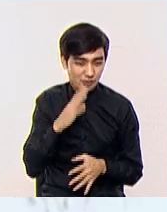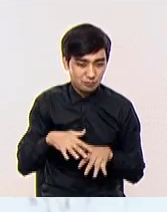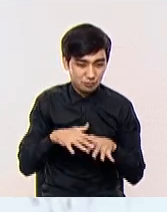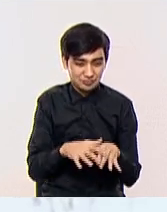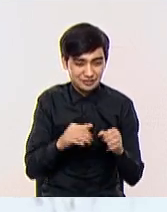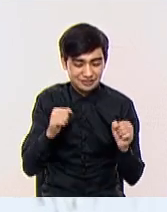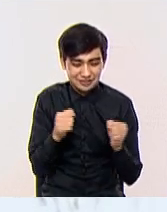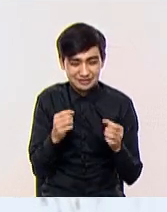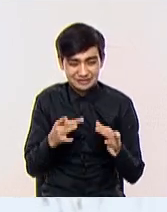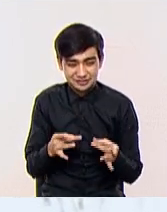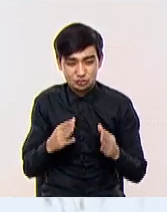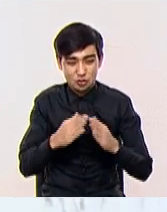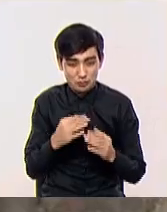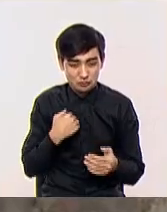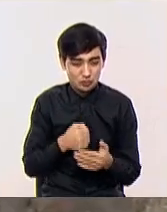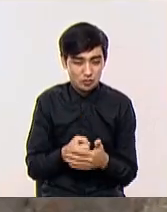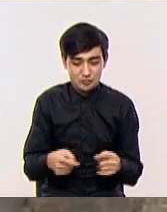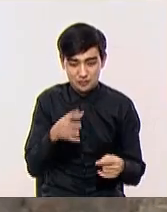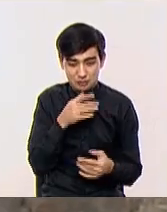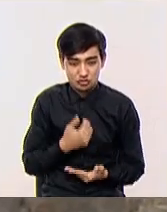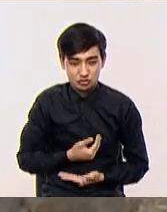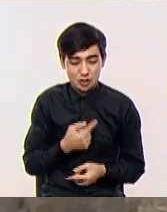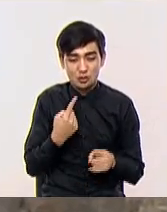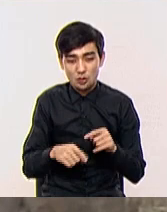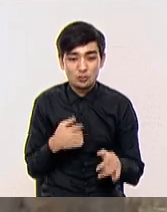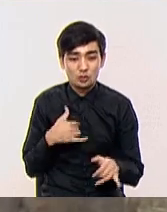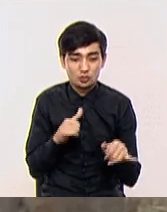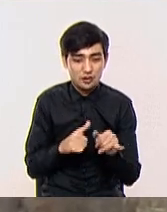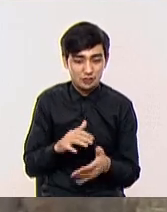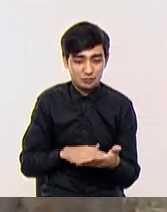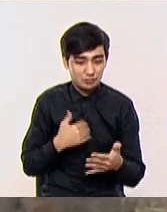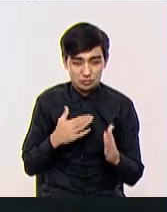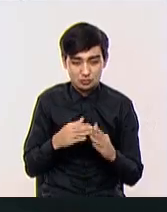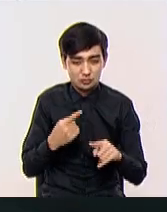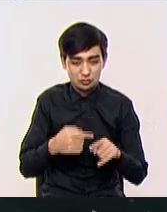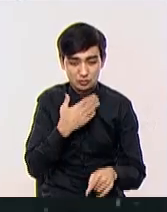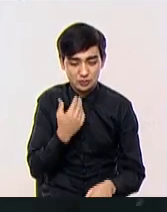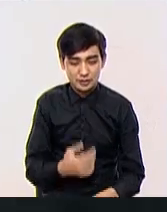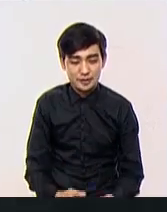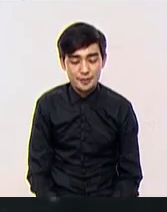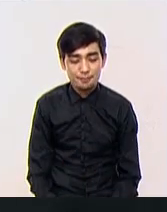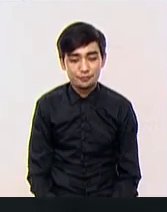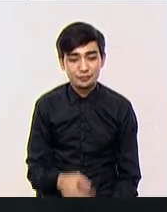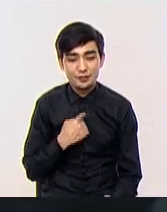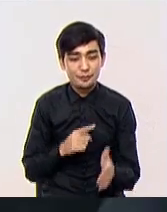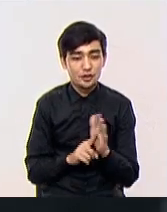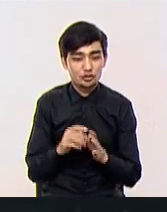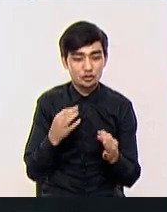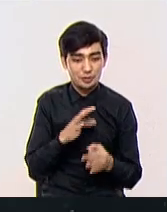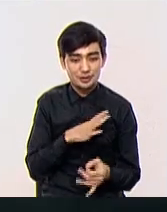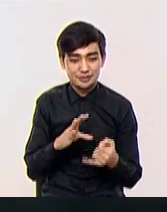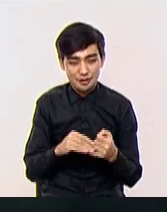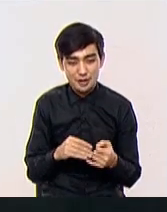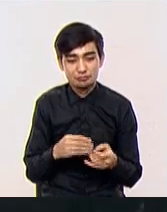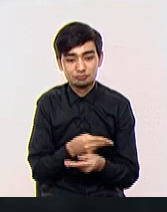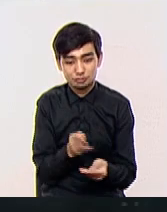сыз тартқан үйлерінде әлі тұрып жатырмыз, өйткені басқа баратын жеріміз жоқ дейді. Бізге басында айтты, үйлеріңізді, жерлеріңізді